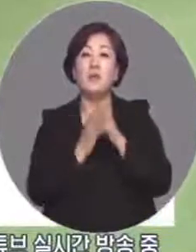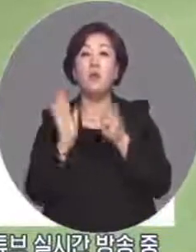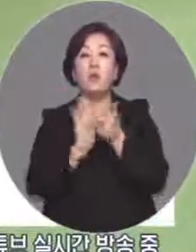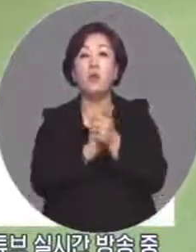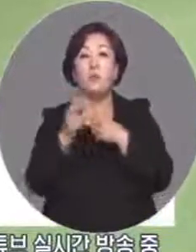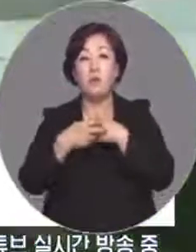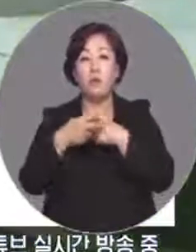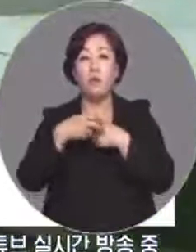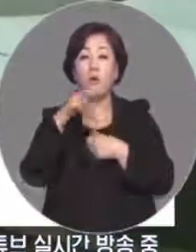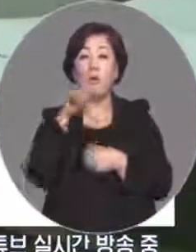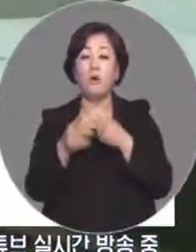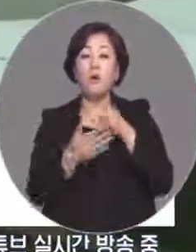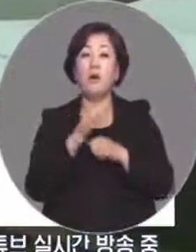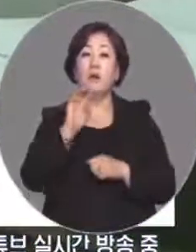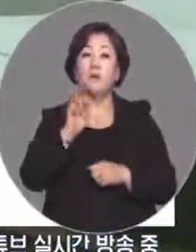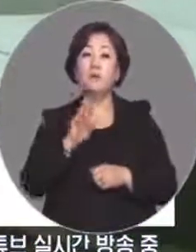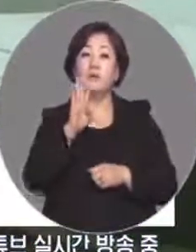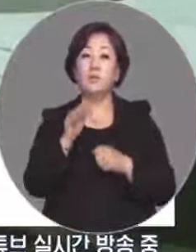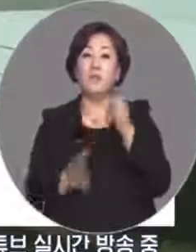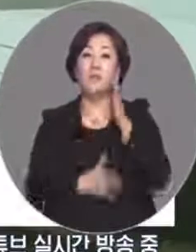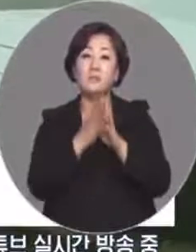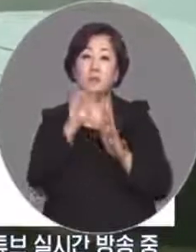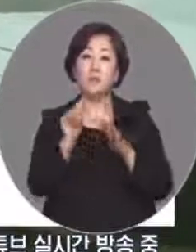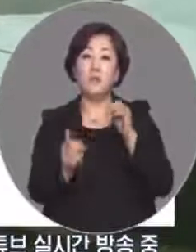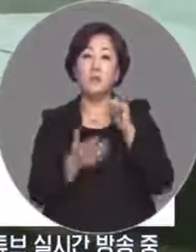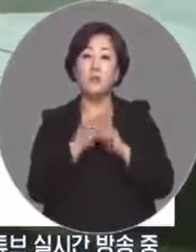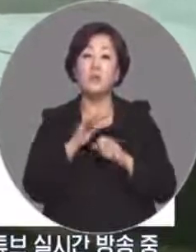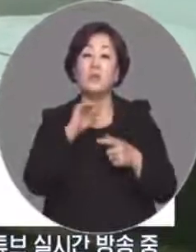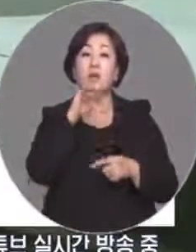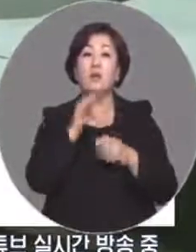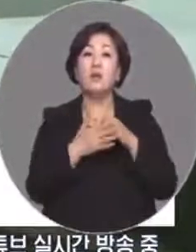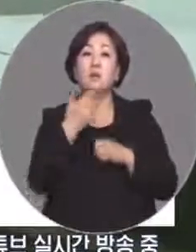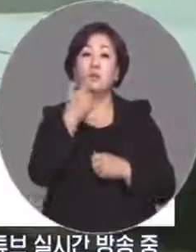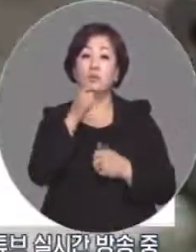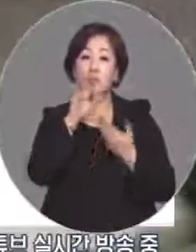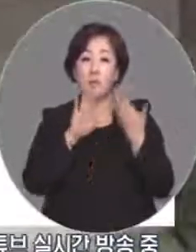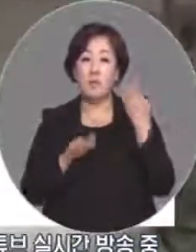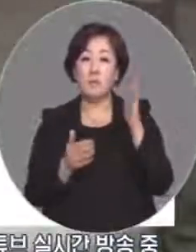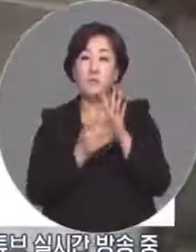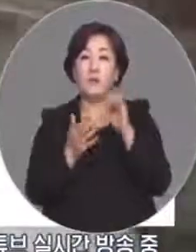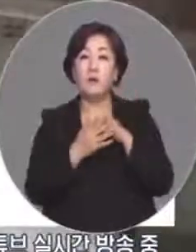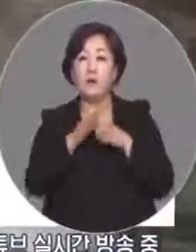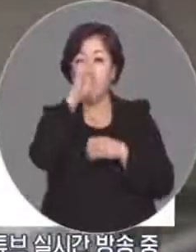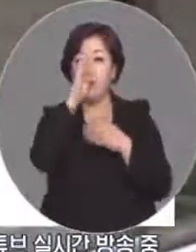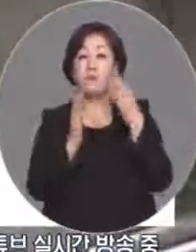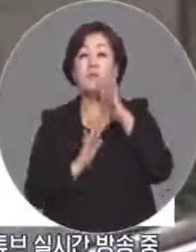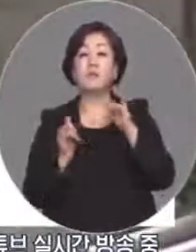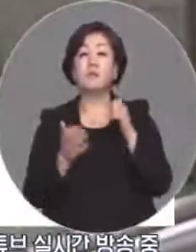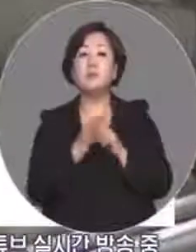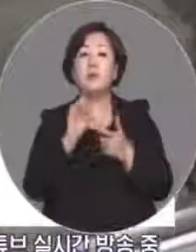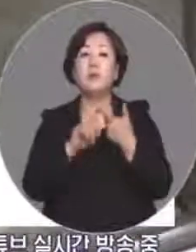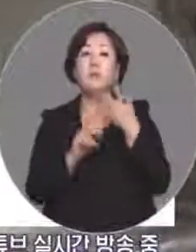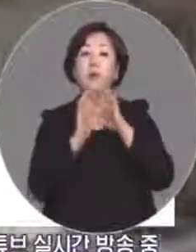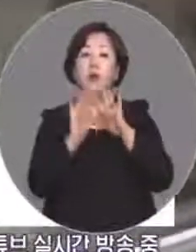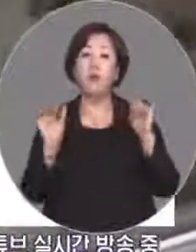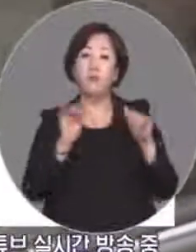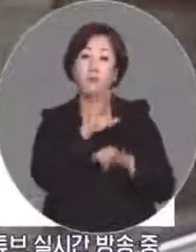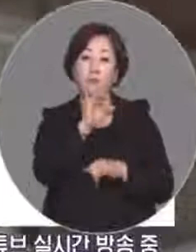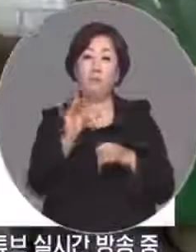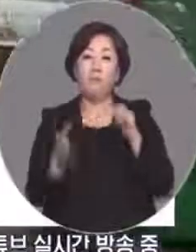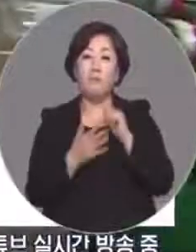요양병원과 37개 요양시설 내 만 65세 미만 종사자와 환자를 대상으로 아스트라제네카